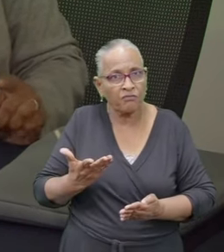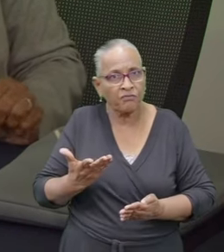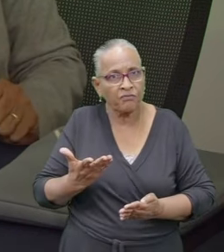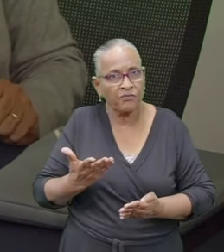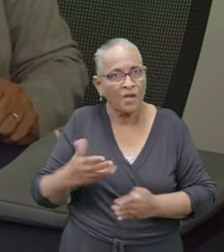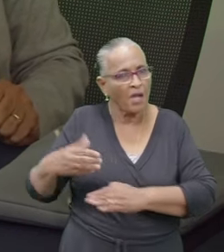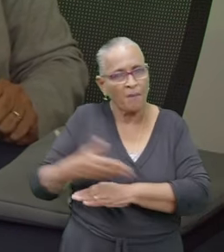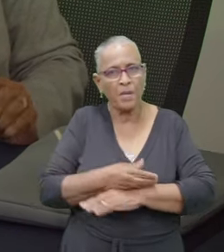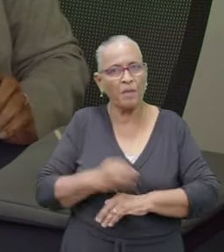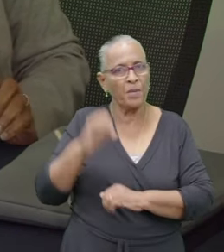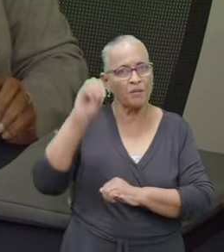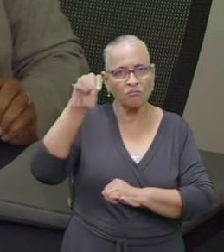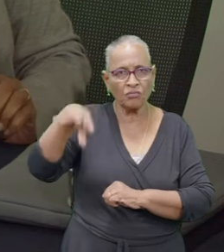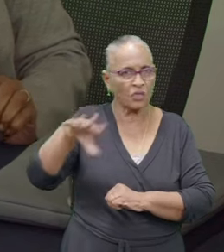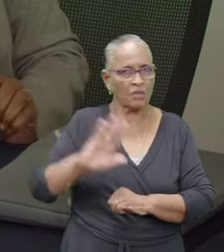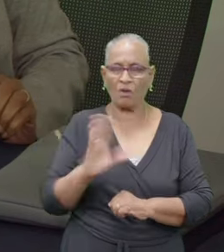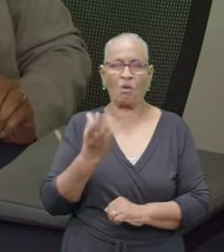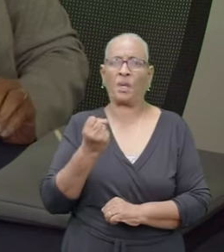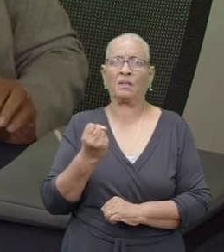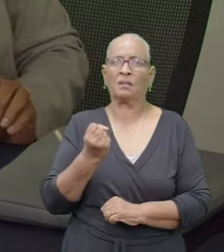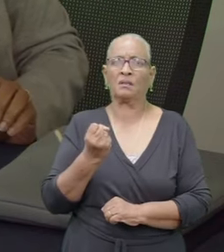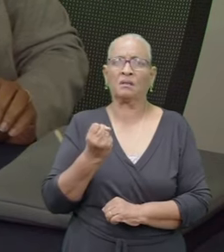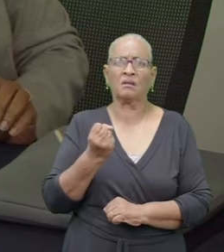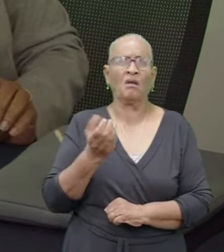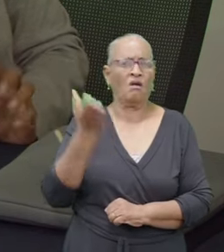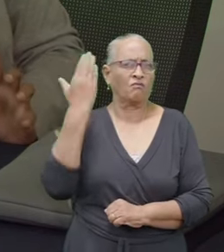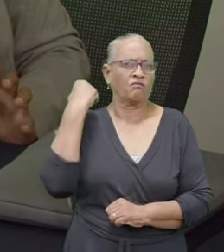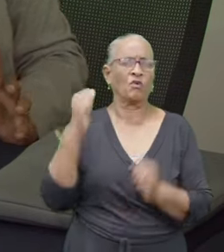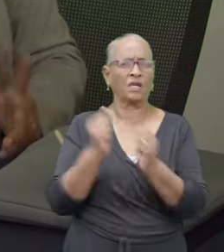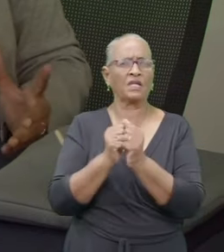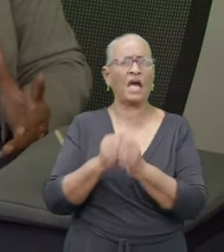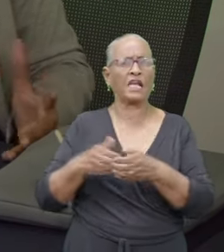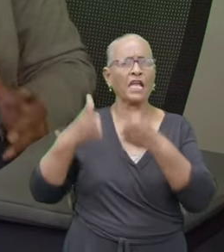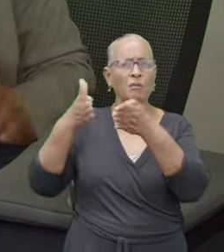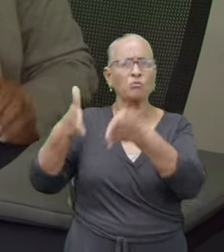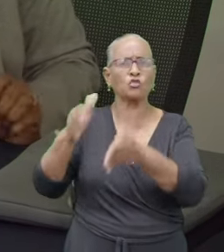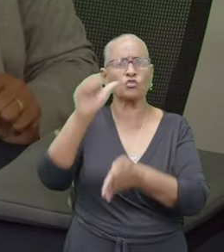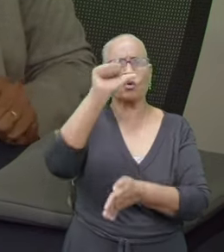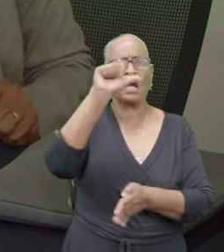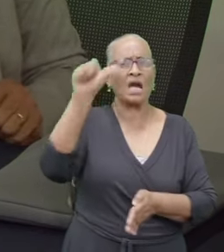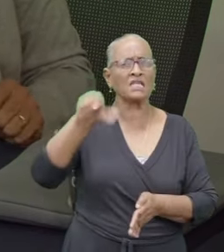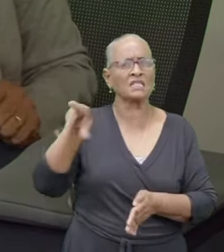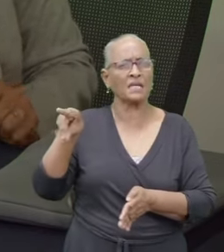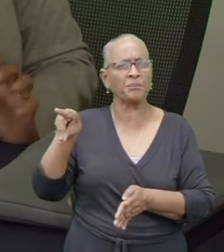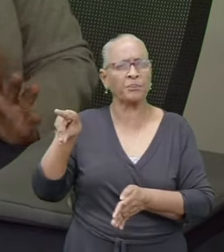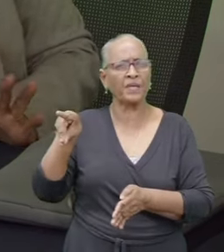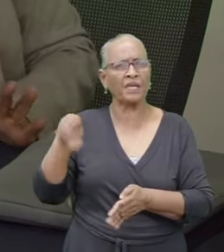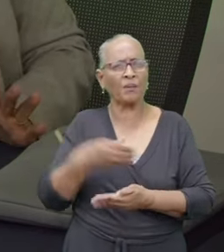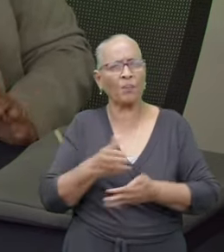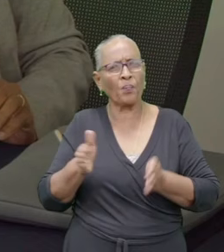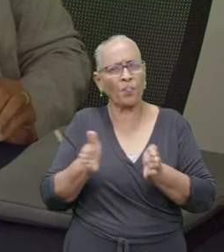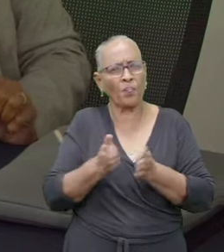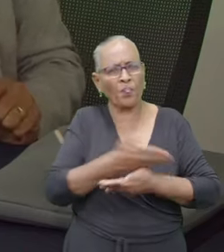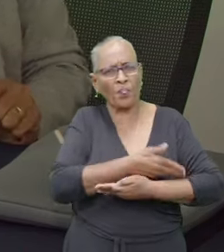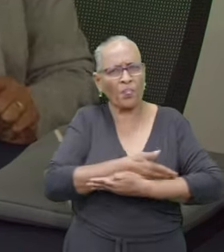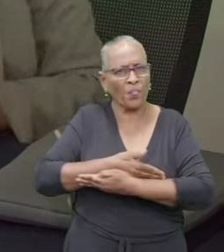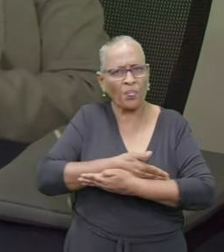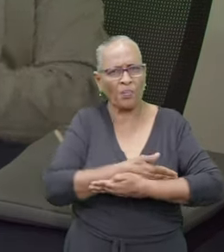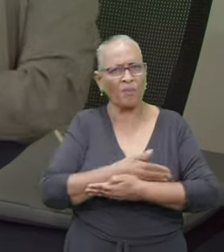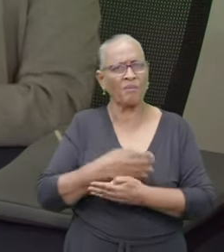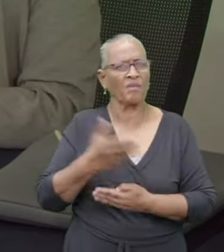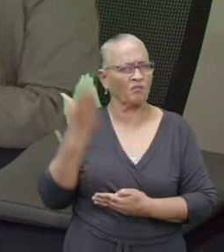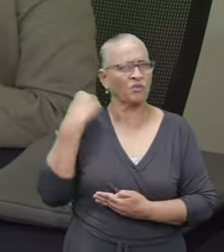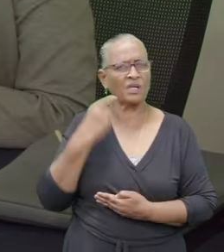was vorig jaar bij de NICU op bezoek. En daar werd er toen al aangegeven dat zaken niet goed